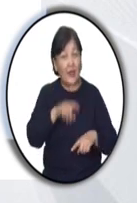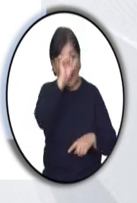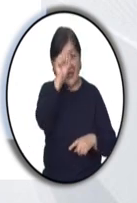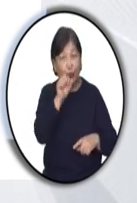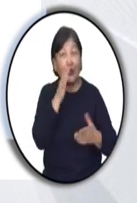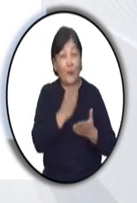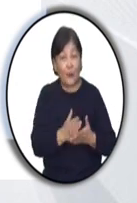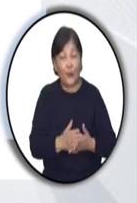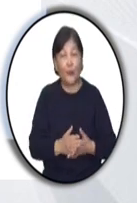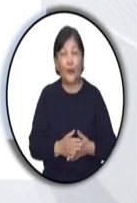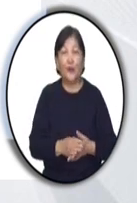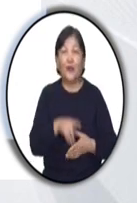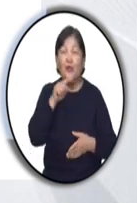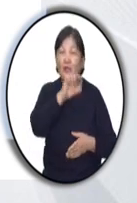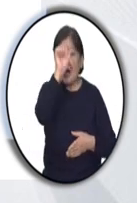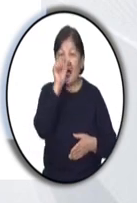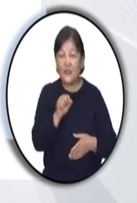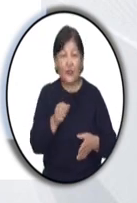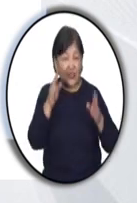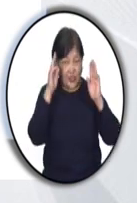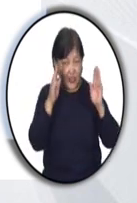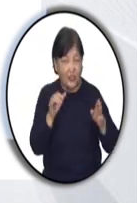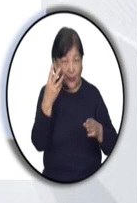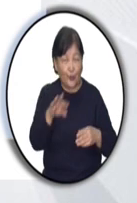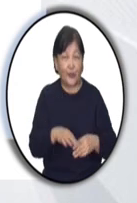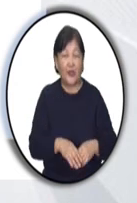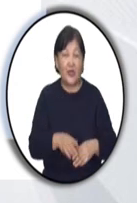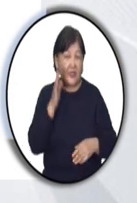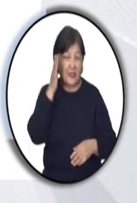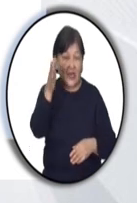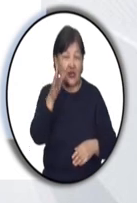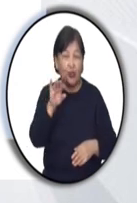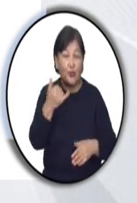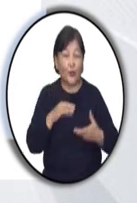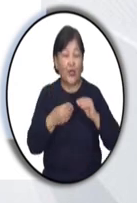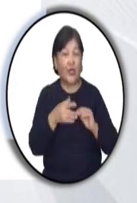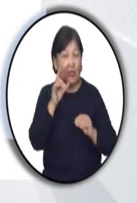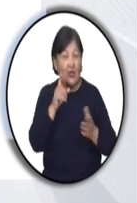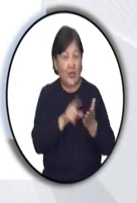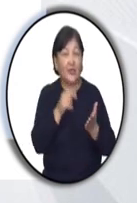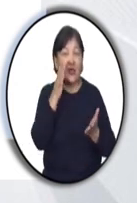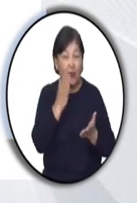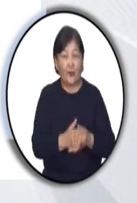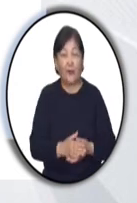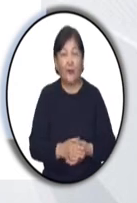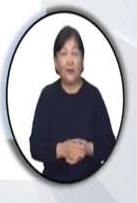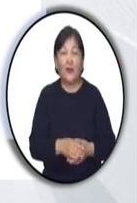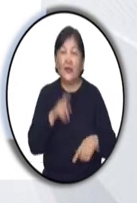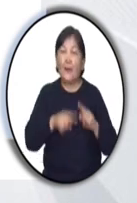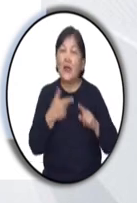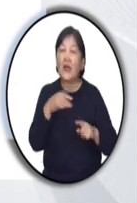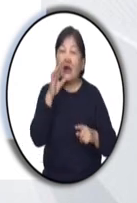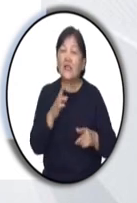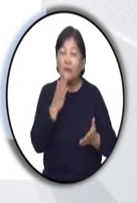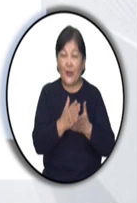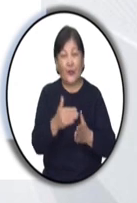шинжилгээрэй. Тэгээ энэ дээр ямар асуудал байна уу? За, тэгээд энэ асуудлыг одоо цааш нь засаж сайжруулахын